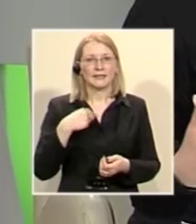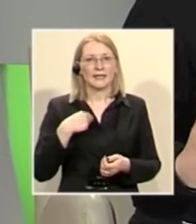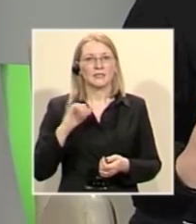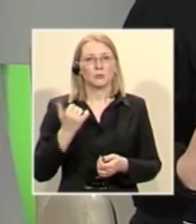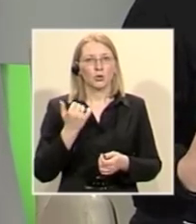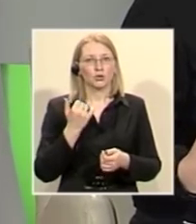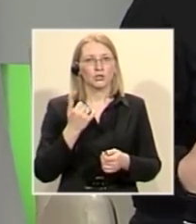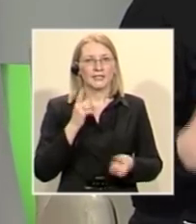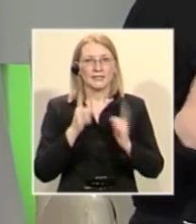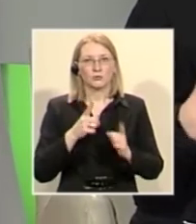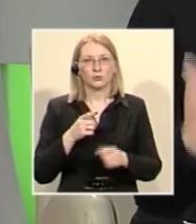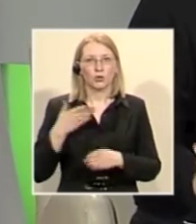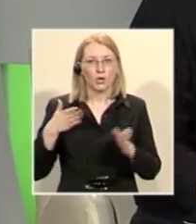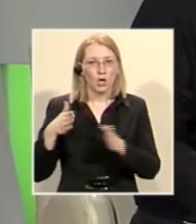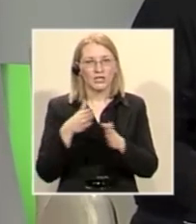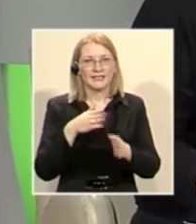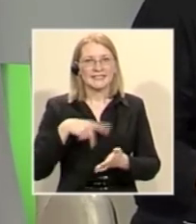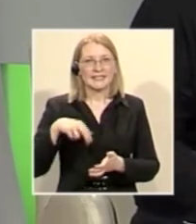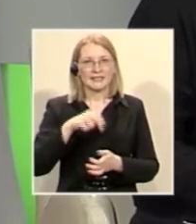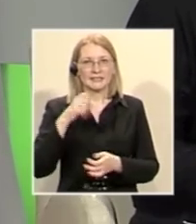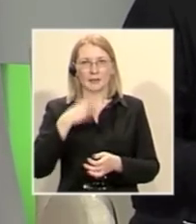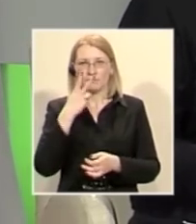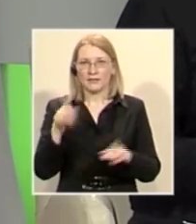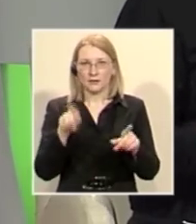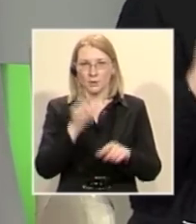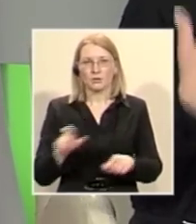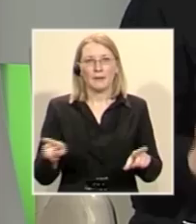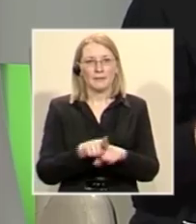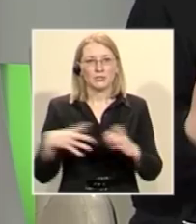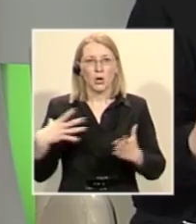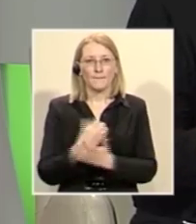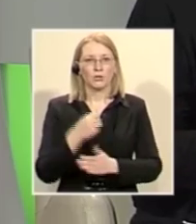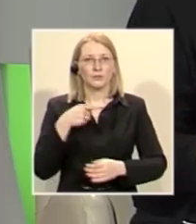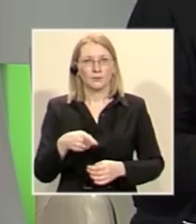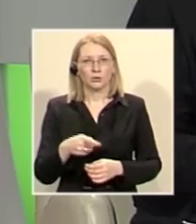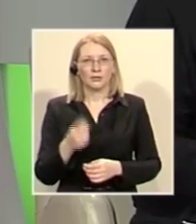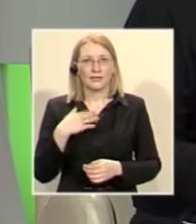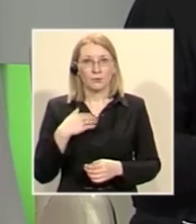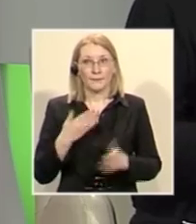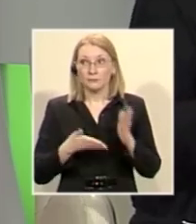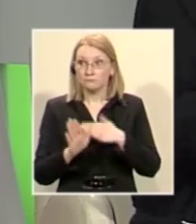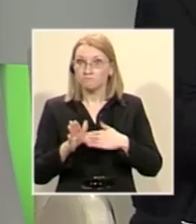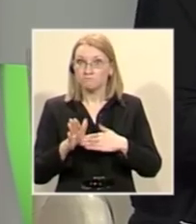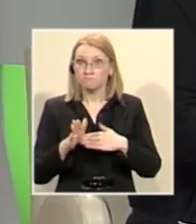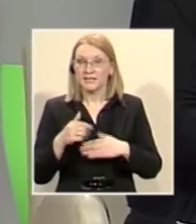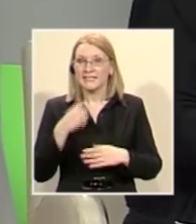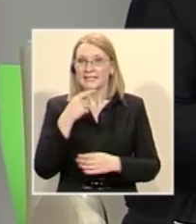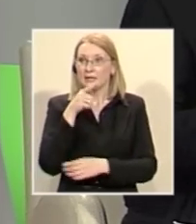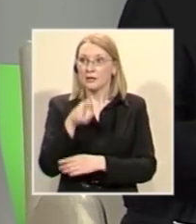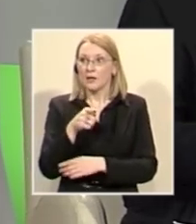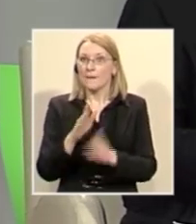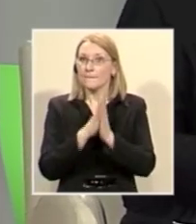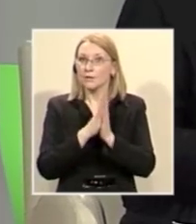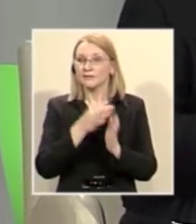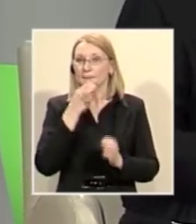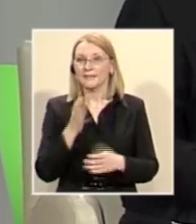instruktor orijentacije i kretanja i slabovidnim osobama je to isto potrebno. Znači, kad smo mi izašli van, ja sam rekla, daj molim te pitaj, on ne